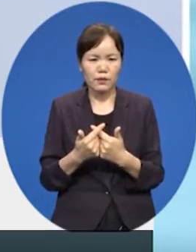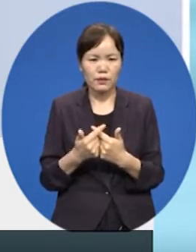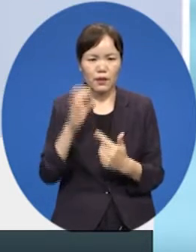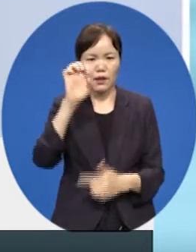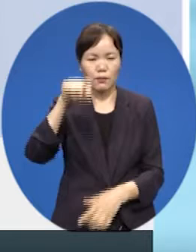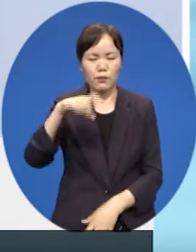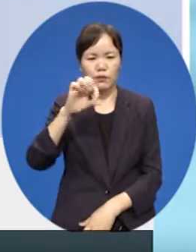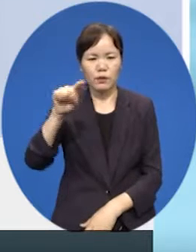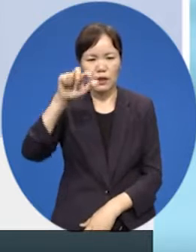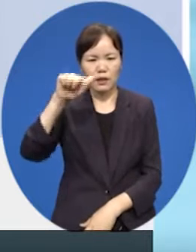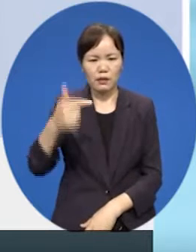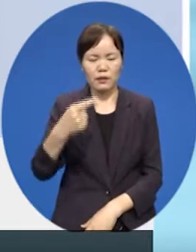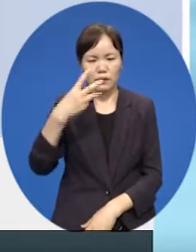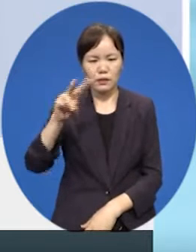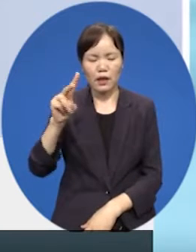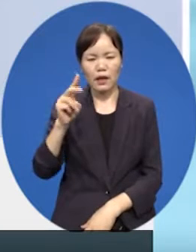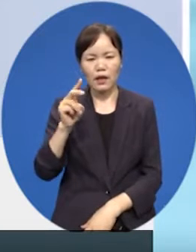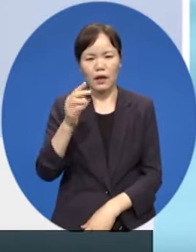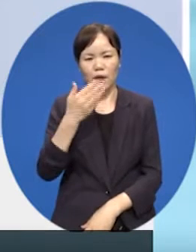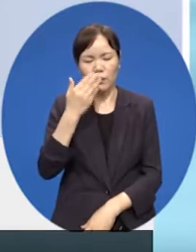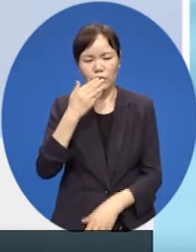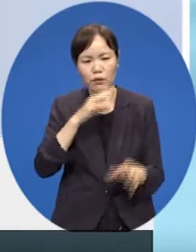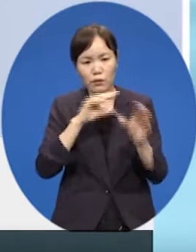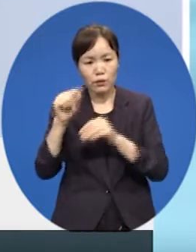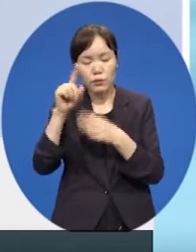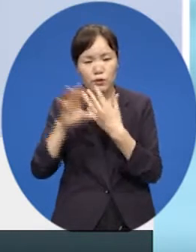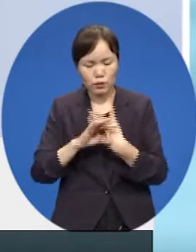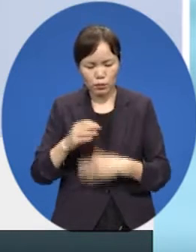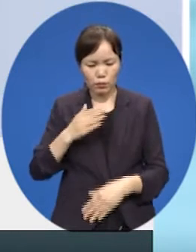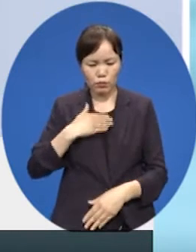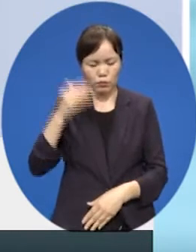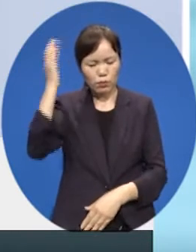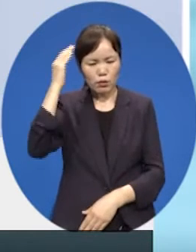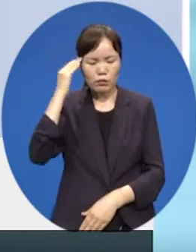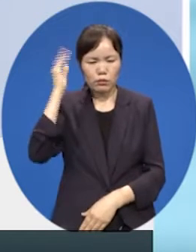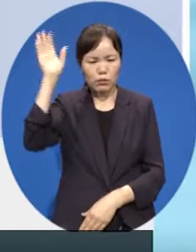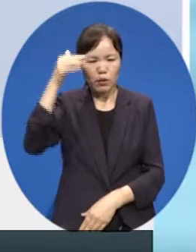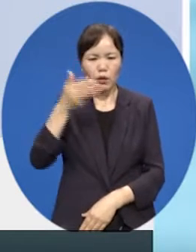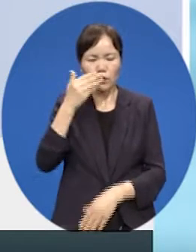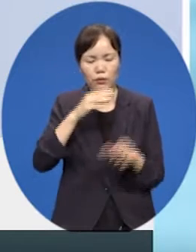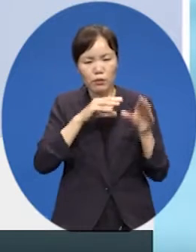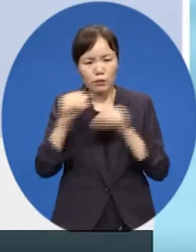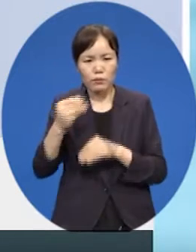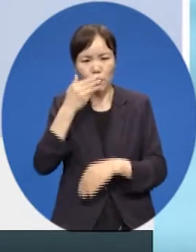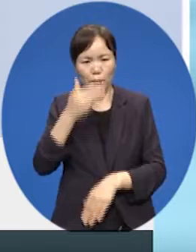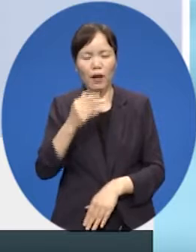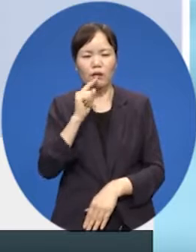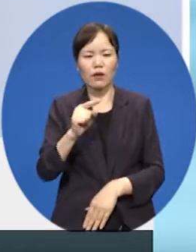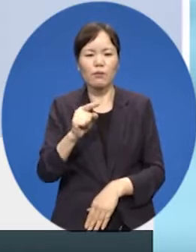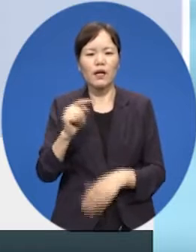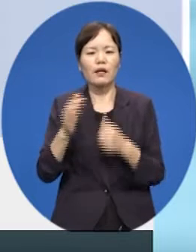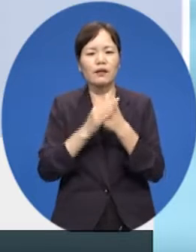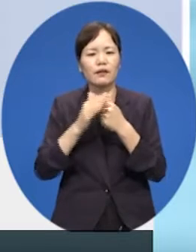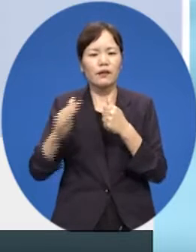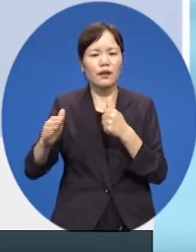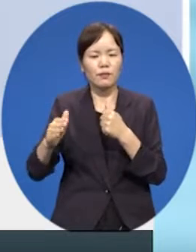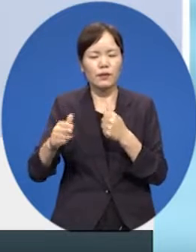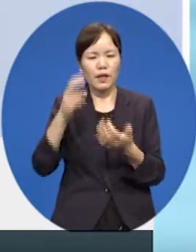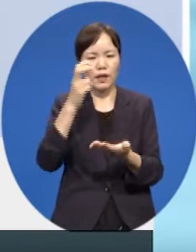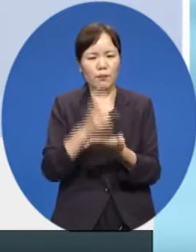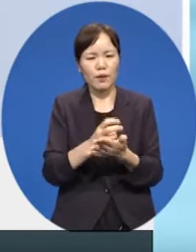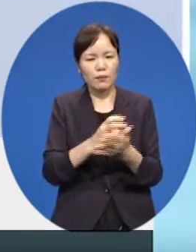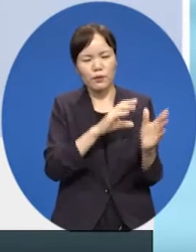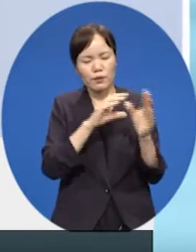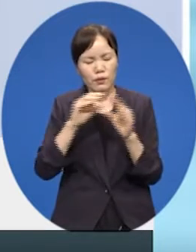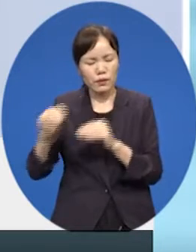이런 이야기가 나오는데 그러다 보니까 일반 네티즌들 사이에서는 이렇게 법으로 금지하는 것 반대하는 한다는 여론이 많이